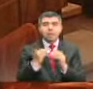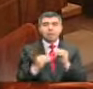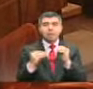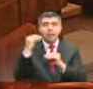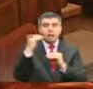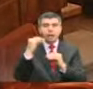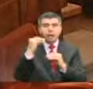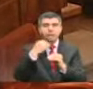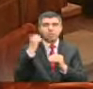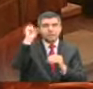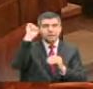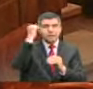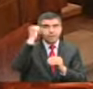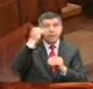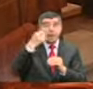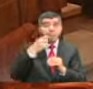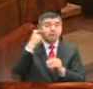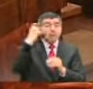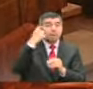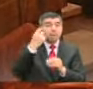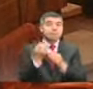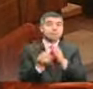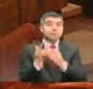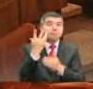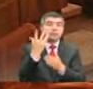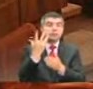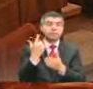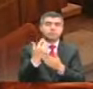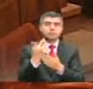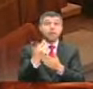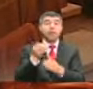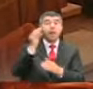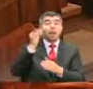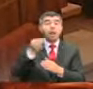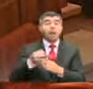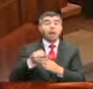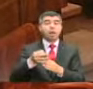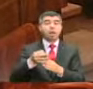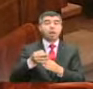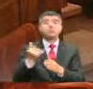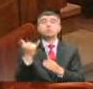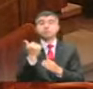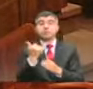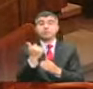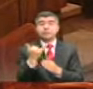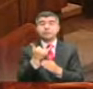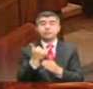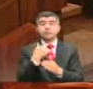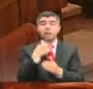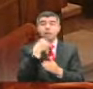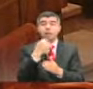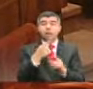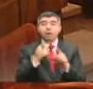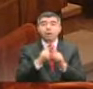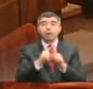ولا في التكوين خص افكار جديده. وانا ما زلت اتشبت وتنخدم على هذا الشيء الى اخر دقيقه في